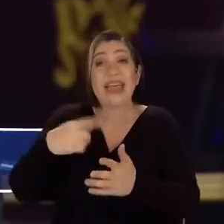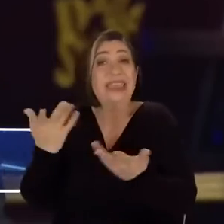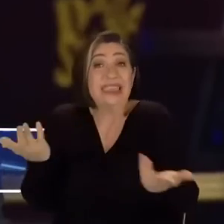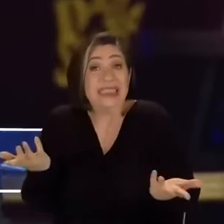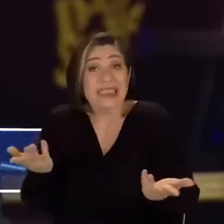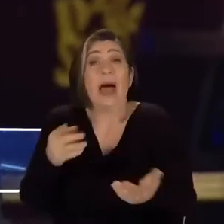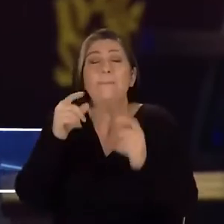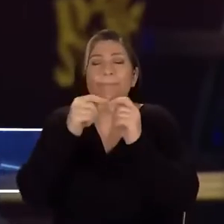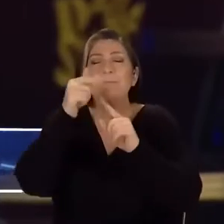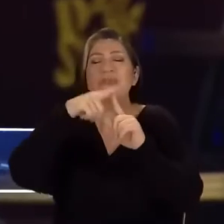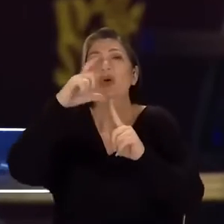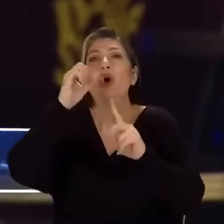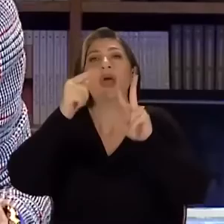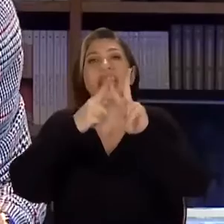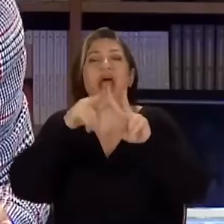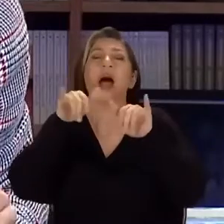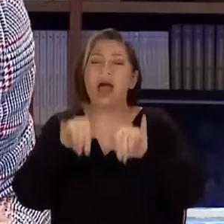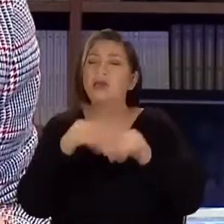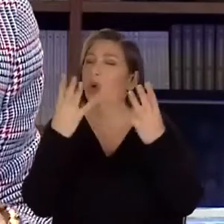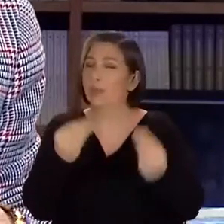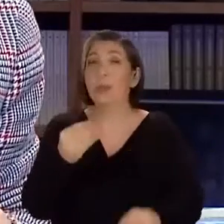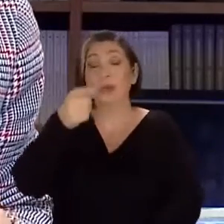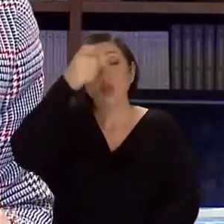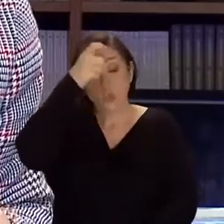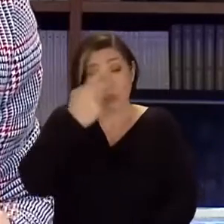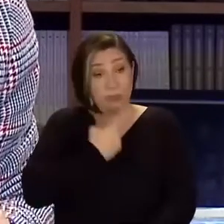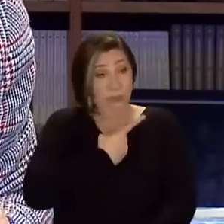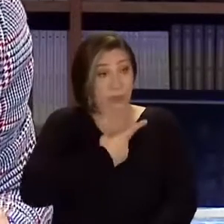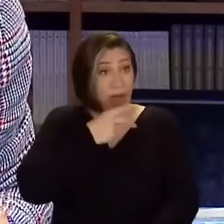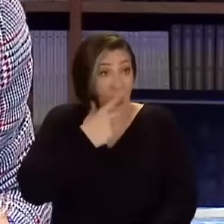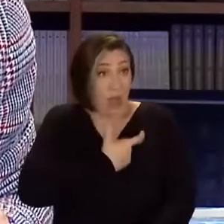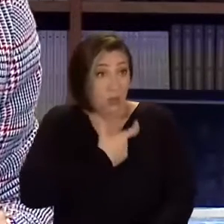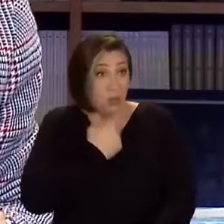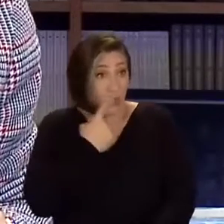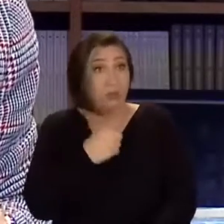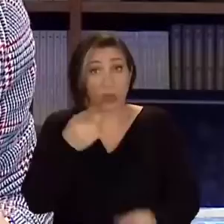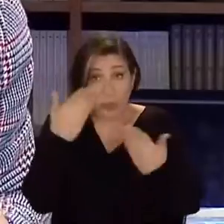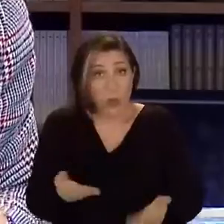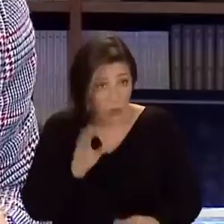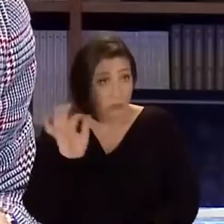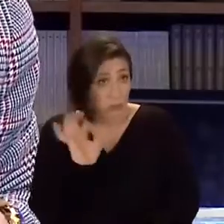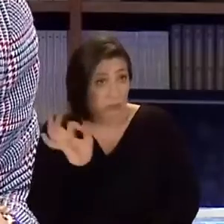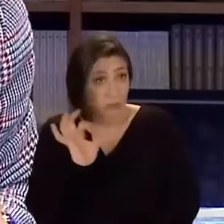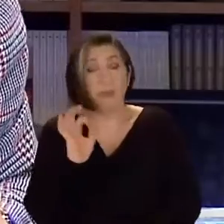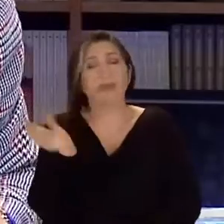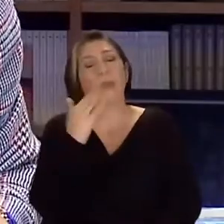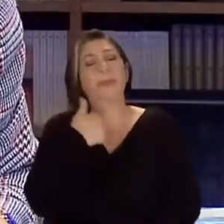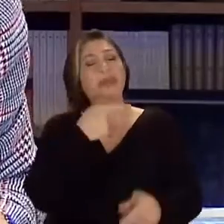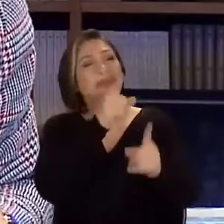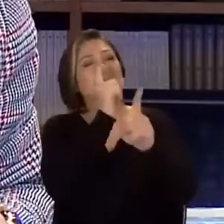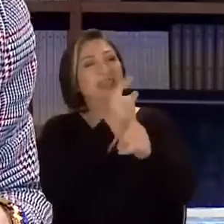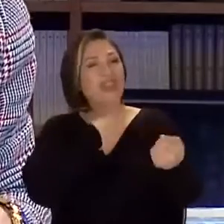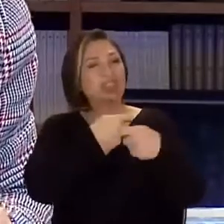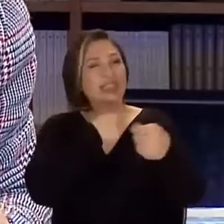işleniyorsa aslında Bitcoin'de aynı şekilde değerlendirebilir. Ama ülkemiz yasaları itibariyle bunu tanıyor değil mi? Yani ben diyelim ki